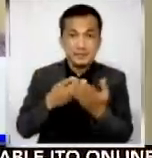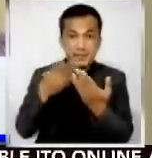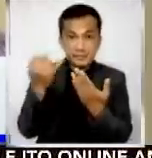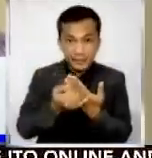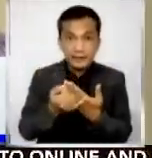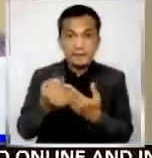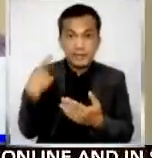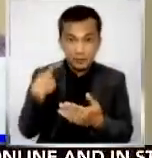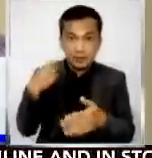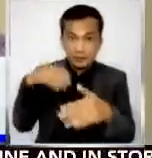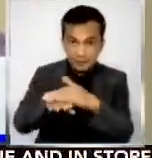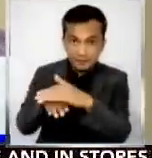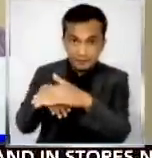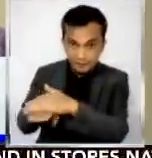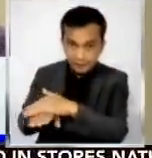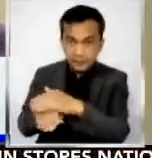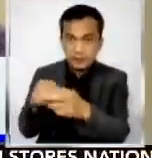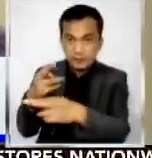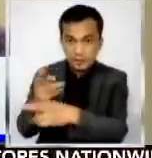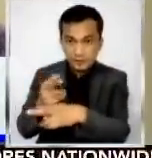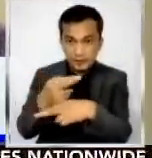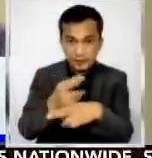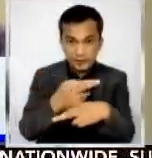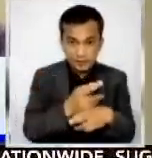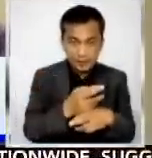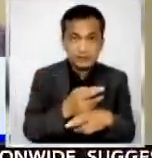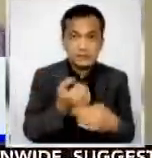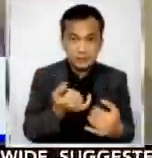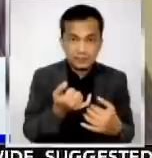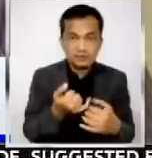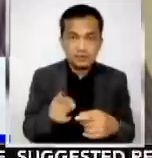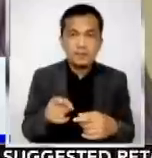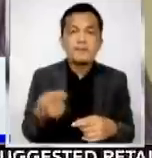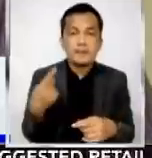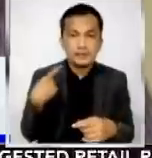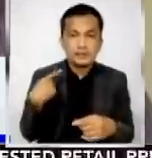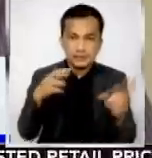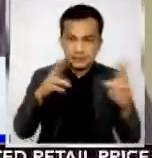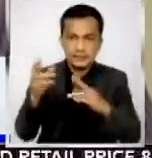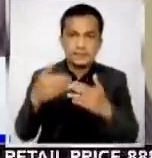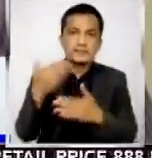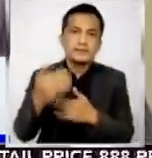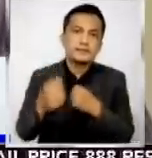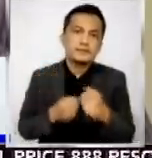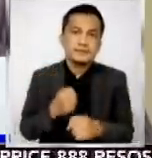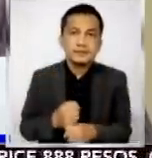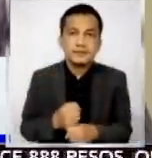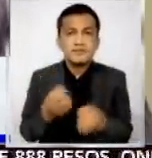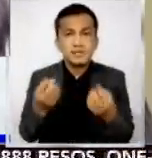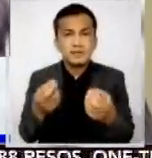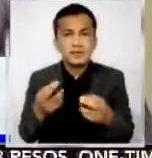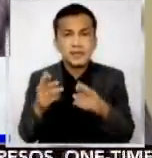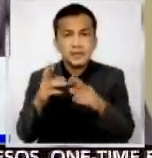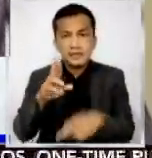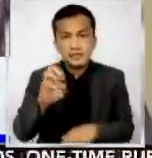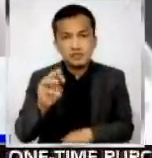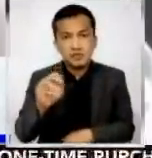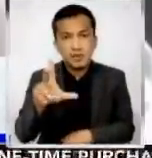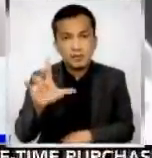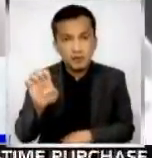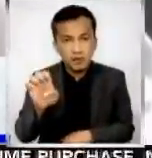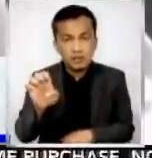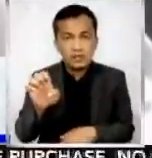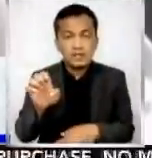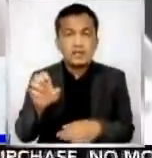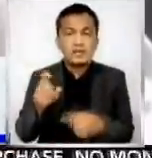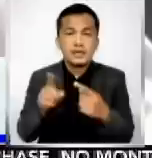under repair ngayon ng mga power plants will be online na rin by next year. Madami ding renewable energy projects na in the pipeline. Maki